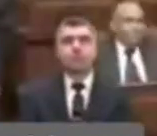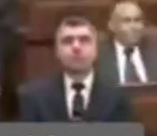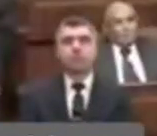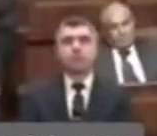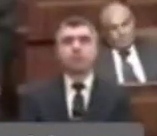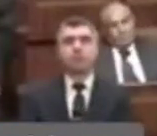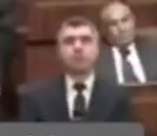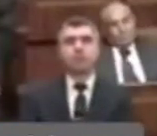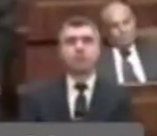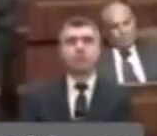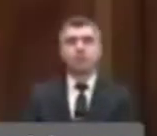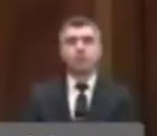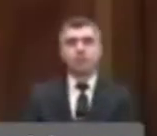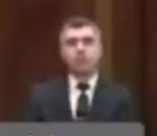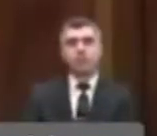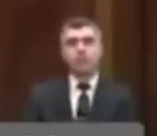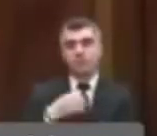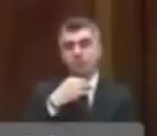لانه